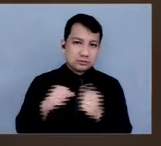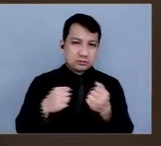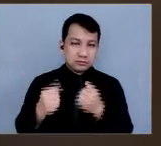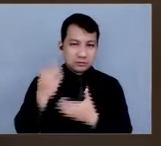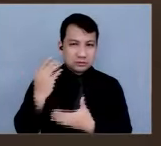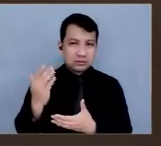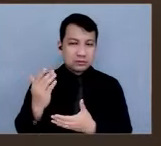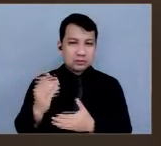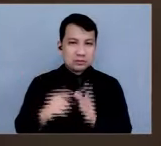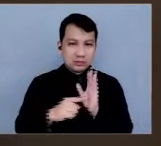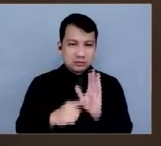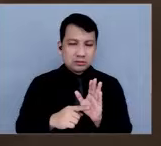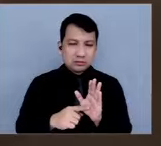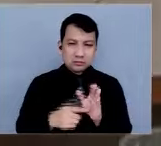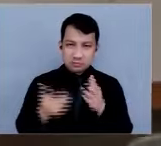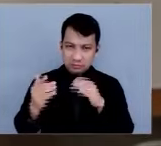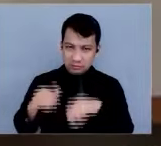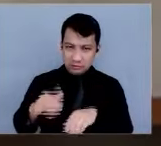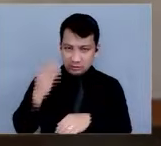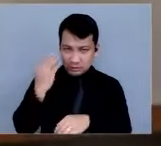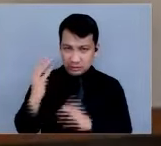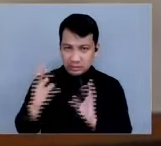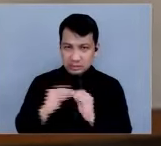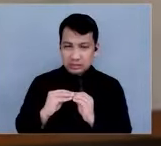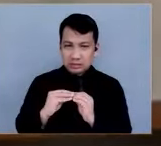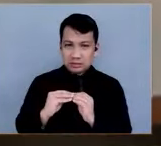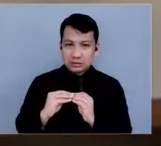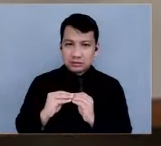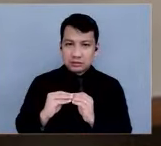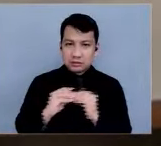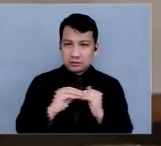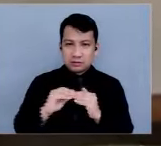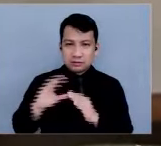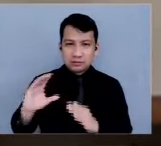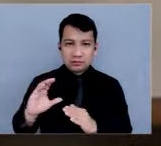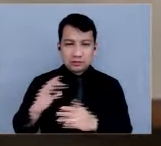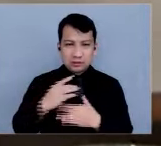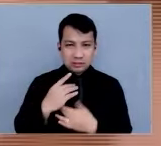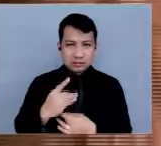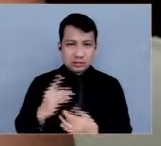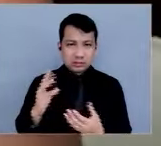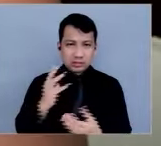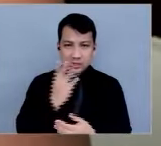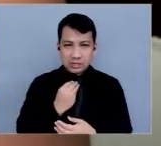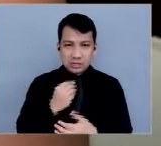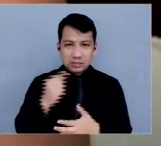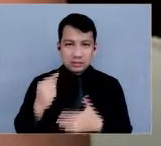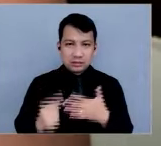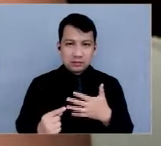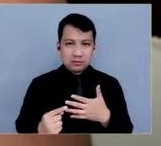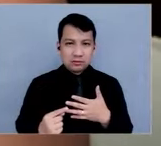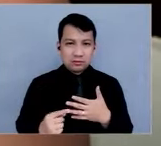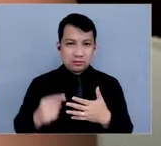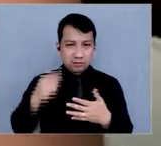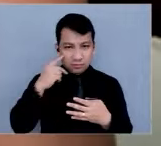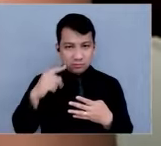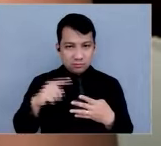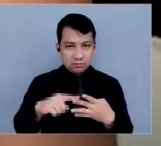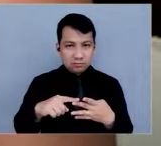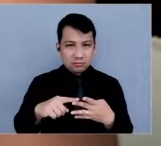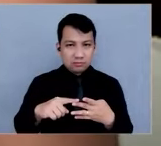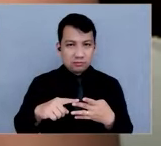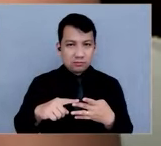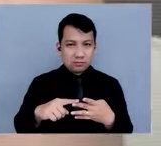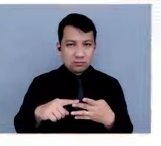kung magka-chance man daw na magka-leading man, ang interest niya ay sina YOLO and one more